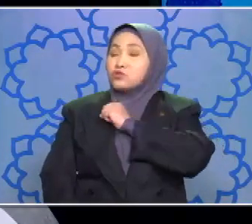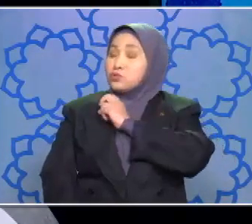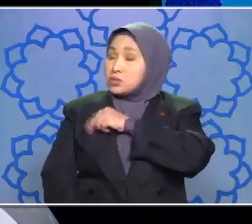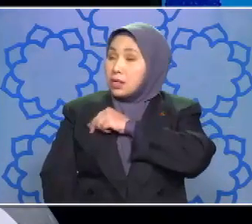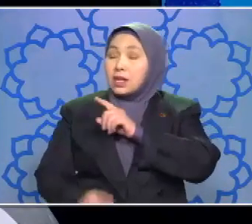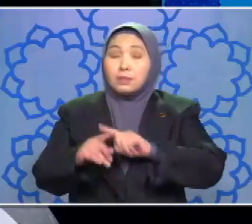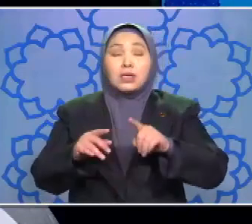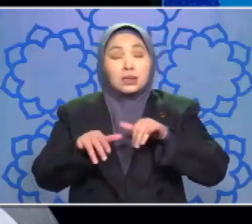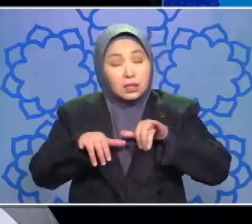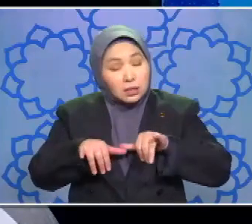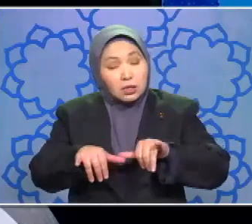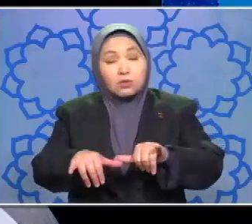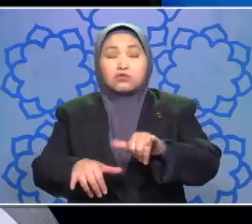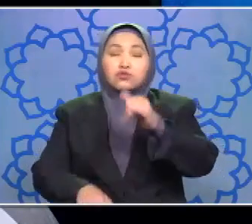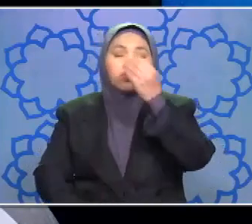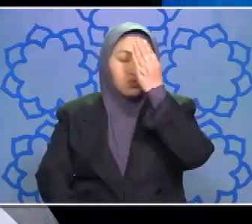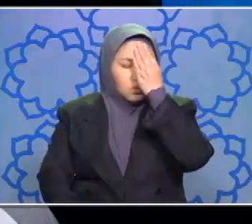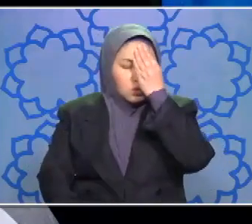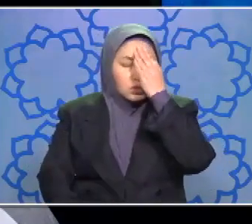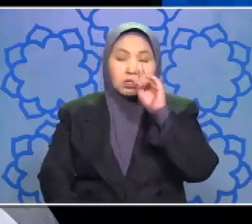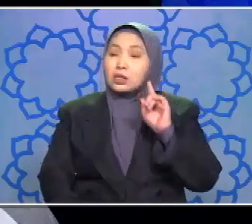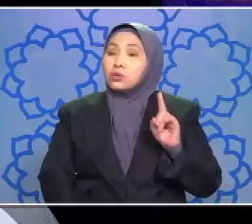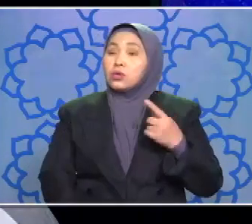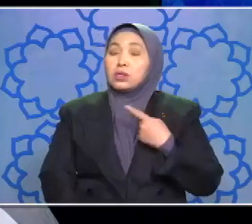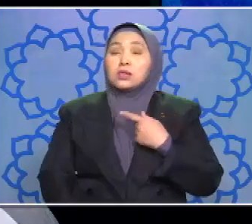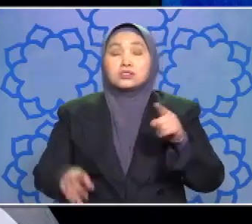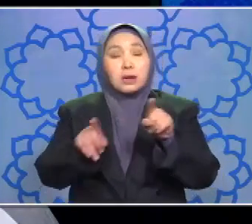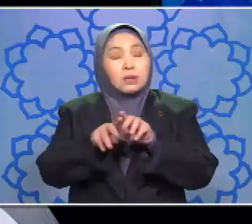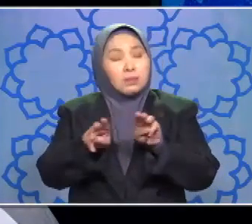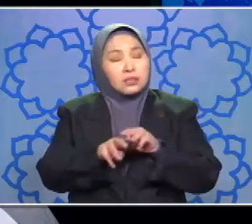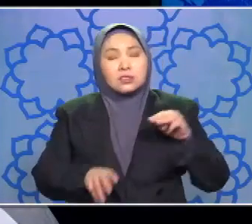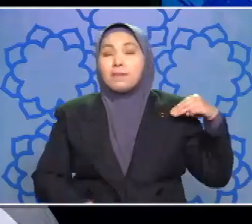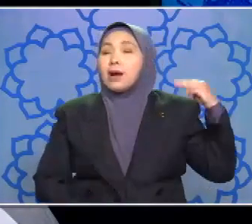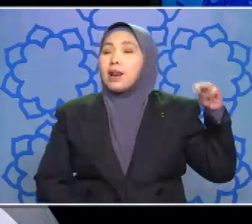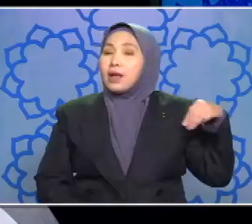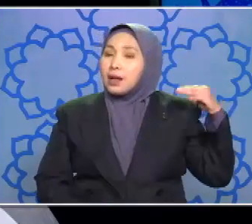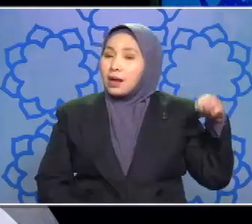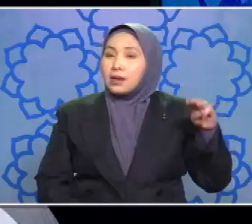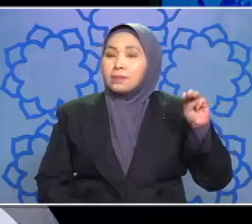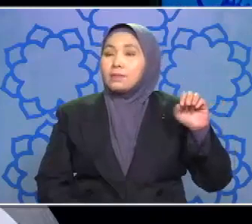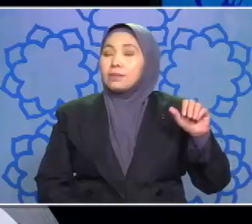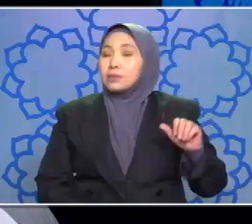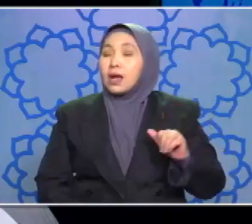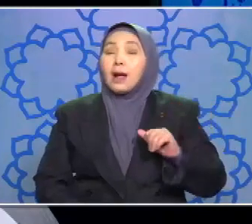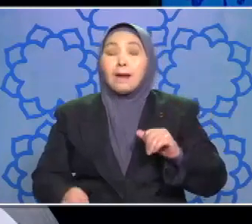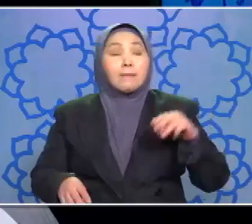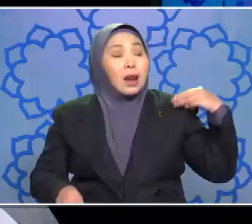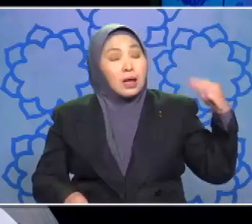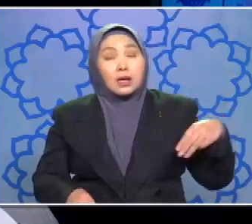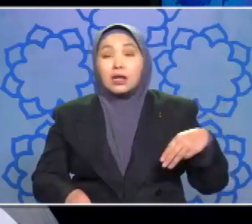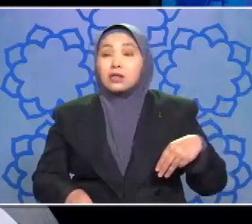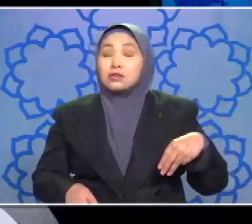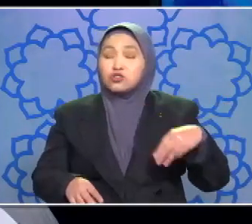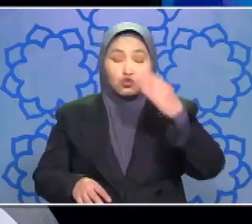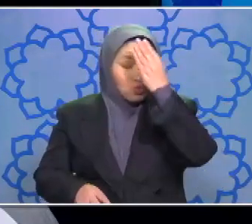bila kita terus sujud, sebenarnya satu, kita sama macam malaikat. Masya-Allah. Malaikat sujud, kita sujud. Pasal ada satu makhluk